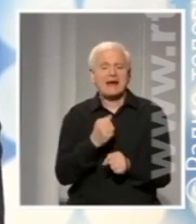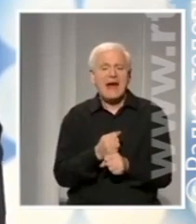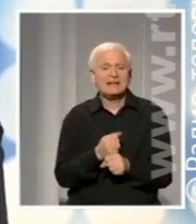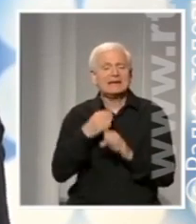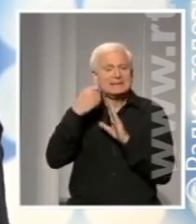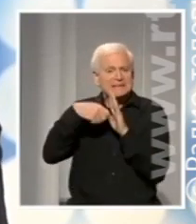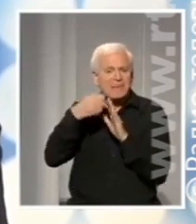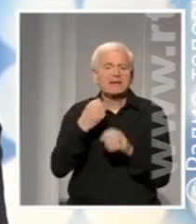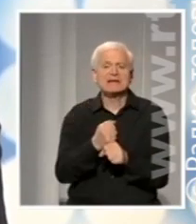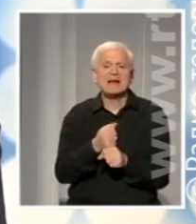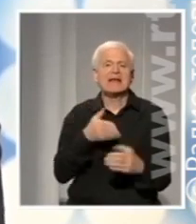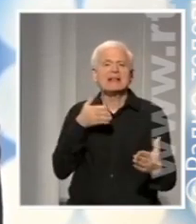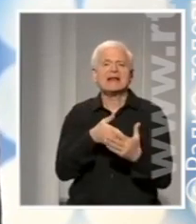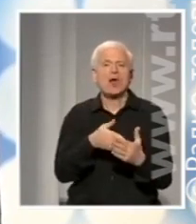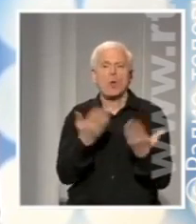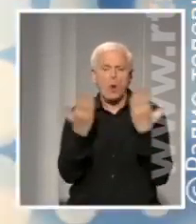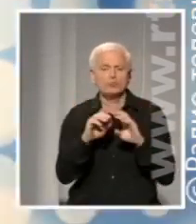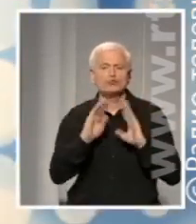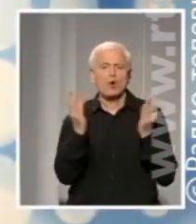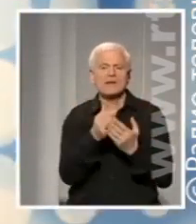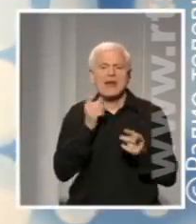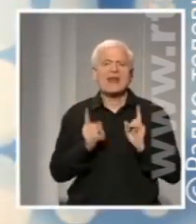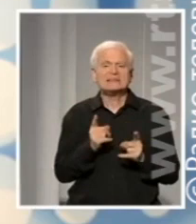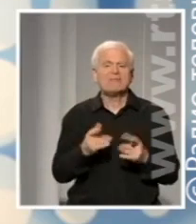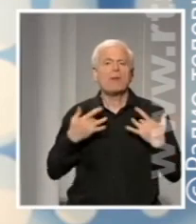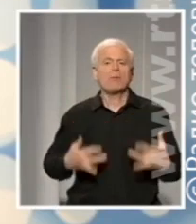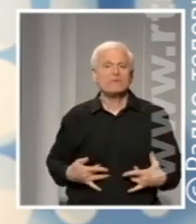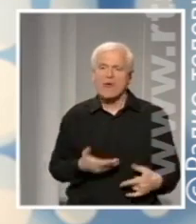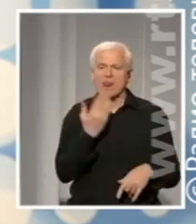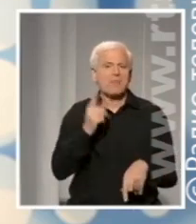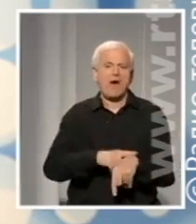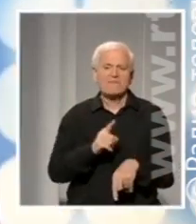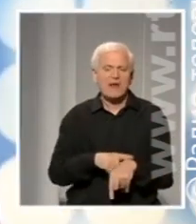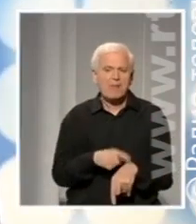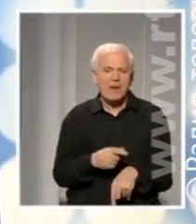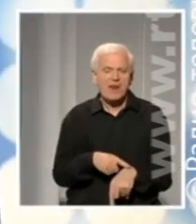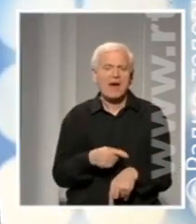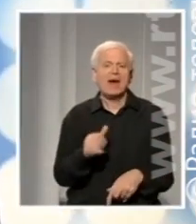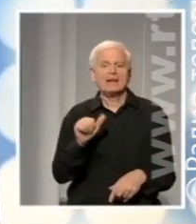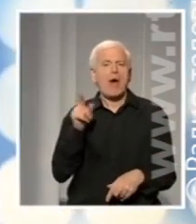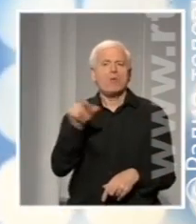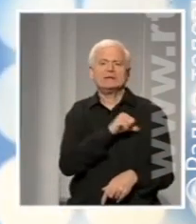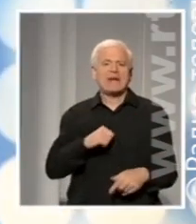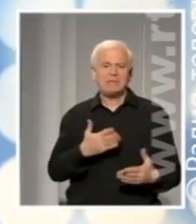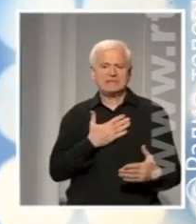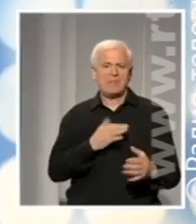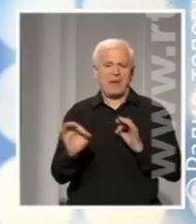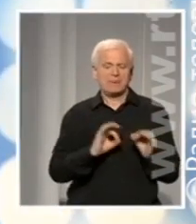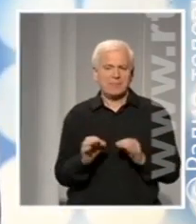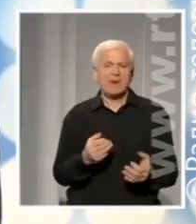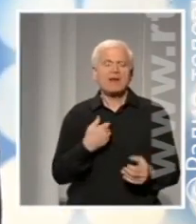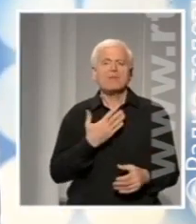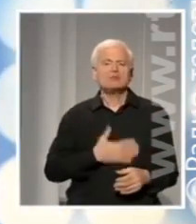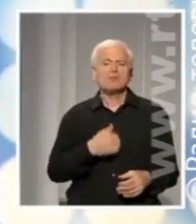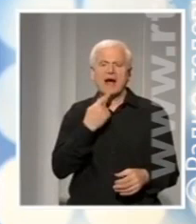Snimanja se rade u učionicama, zatim nastavnici, profesori također nisu imali vremena da se pripreme. Ja bih rekla nešto, ne u